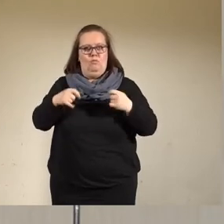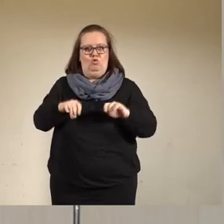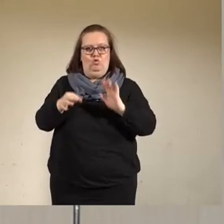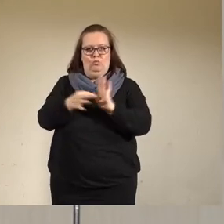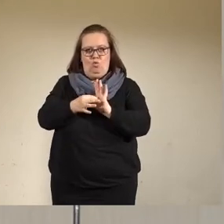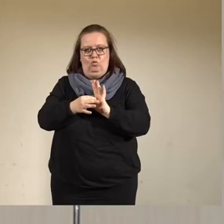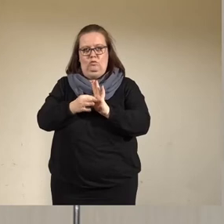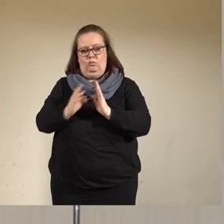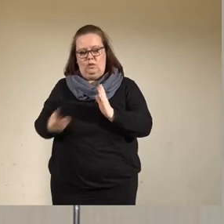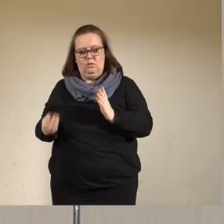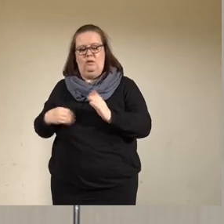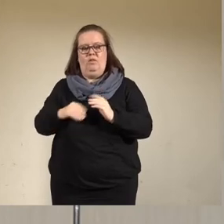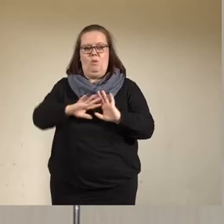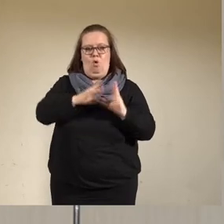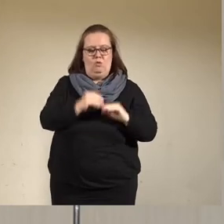Beschlusspunkt jetzt mit